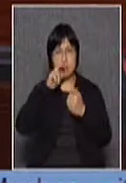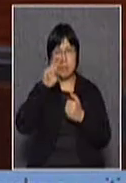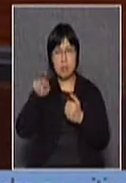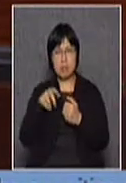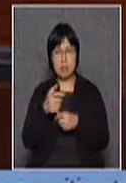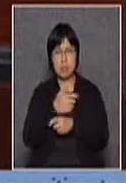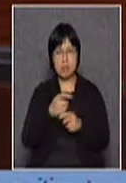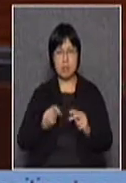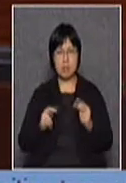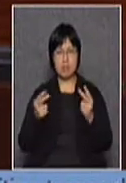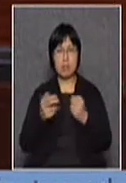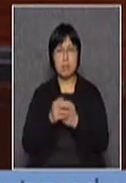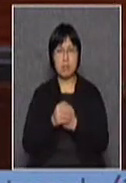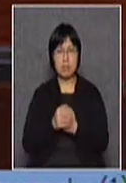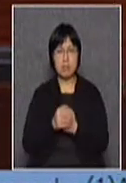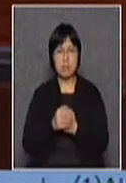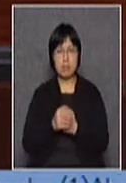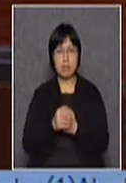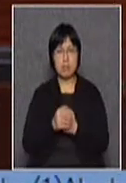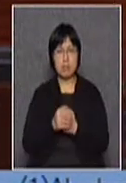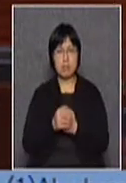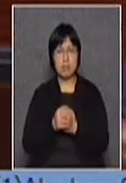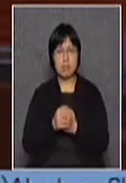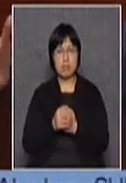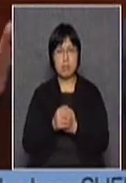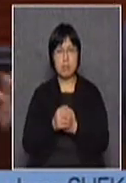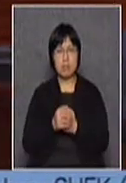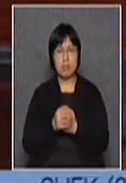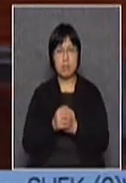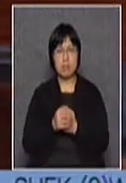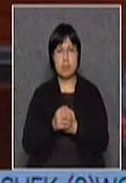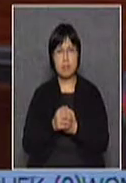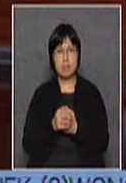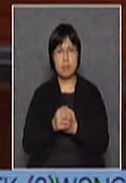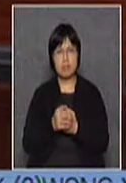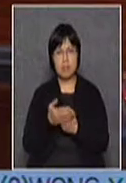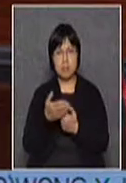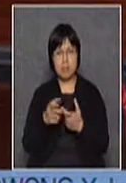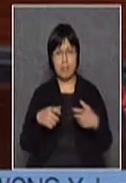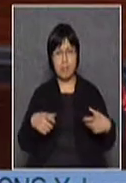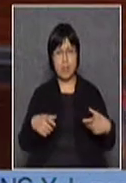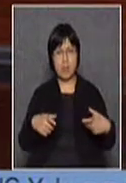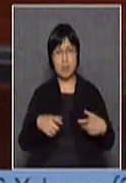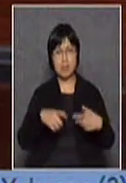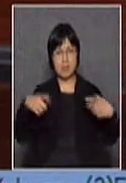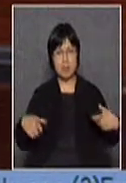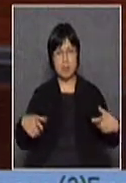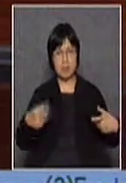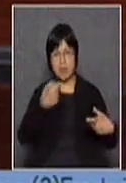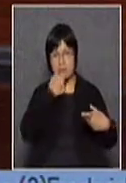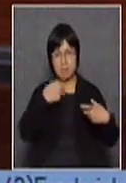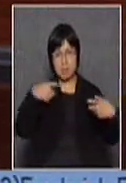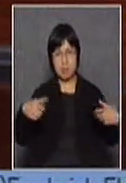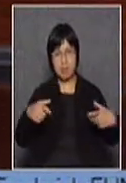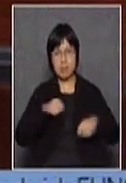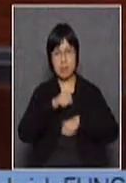濟，所謂嗰個嘅即係大家嗰個嘅餅係大咗，但係勞動